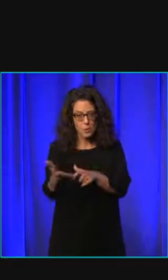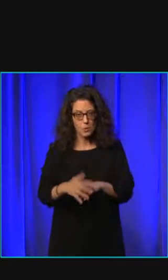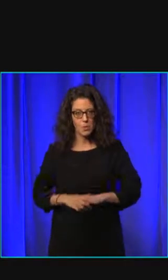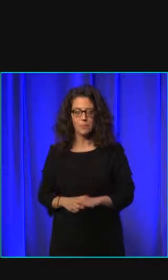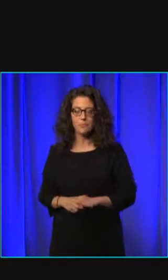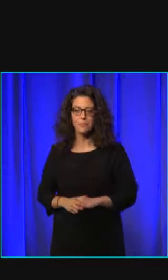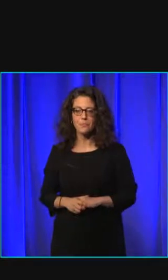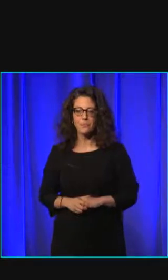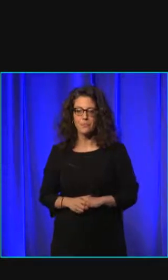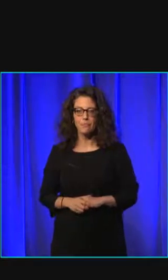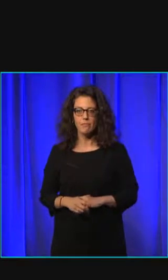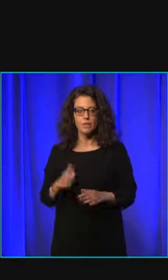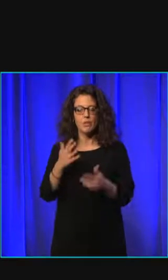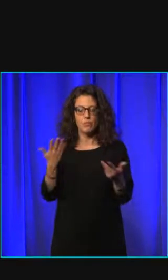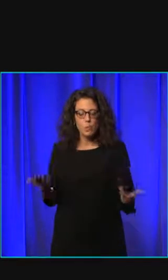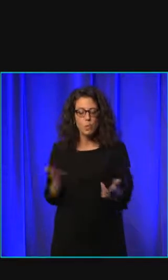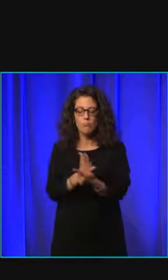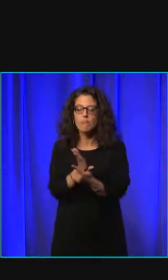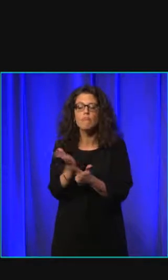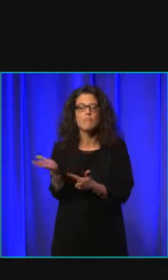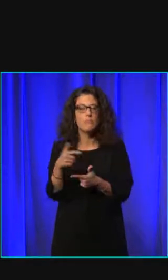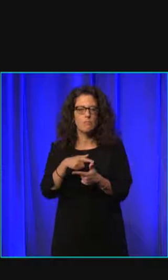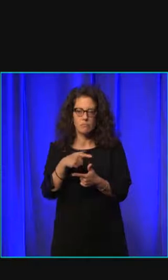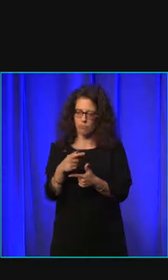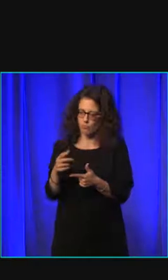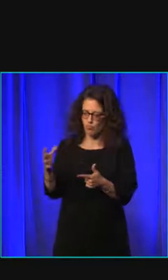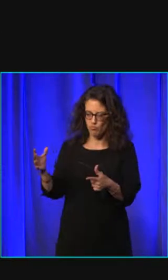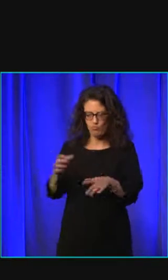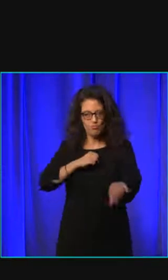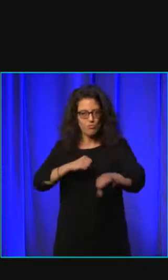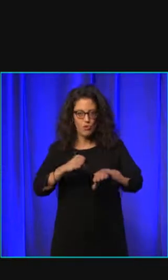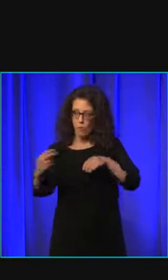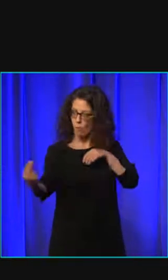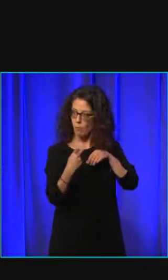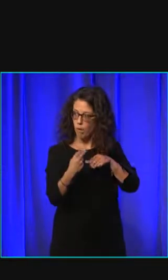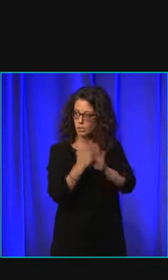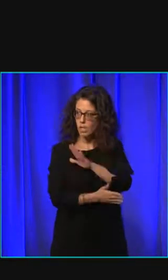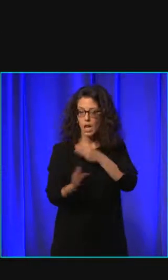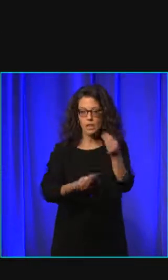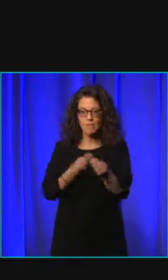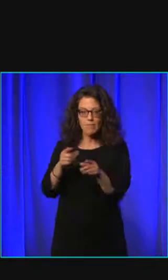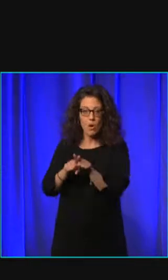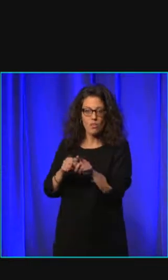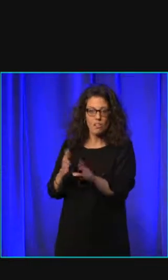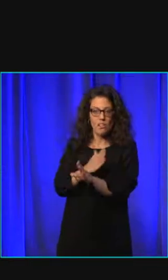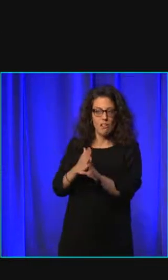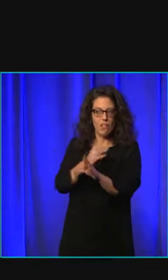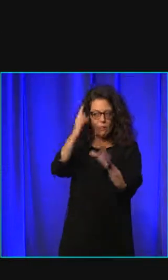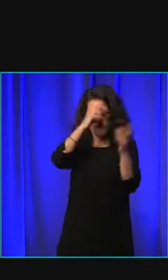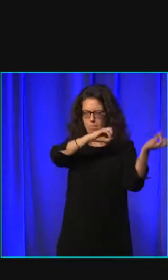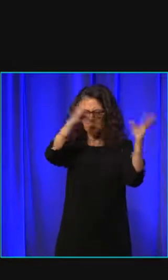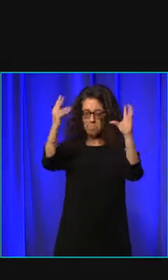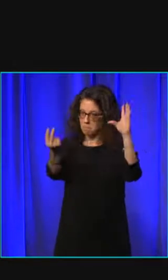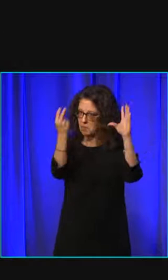Donc, deux parties, une partie observable, une partie que l'on ne peut observer. Et Jeanne Rhode dit que